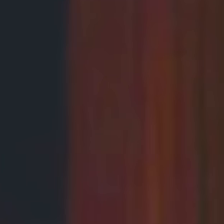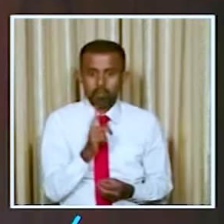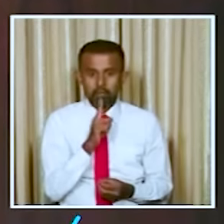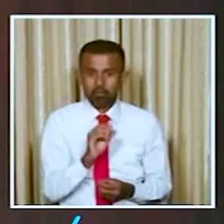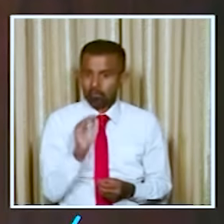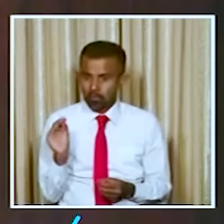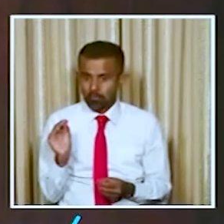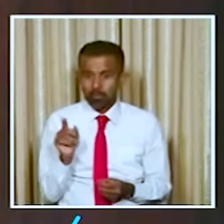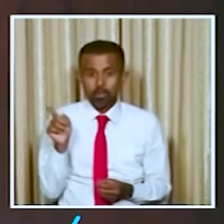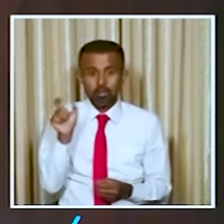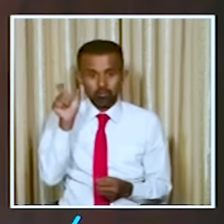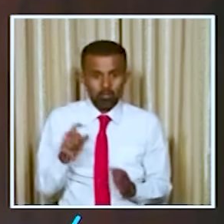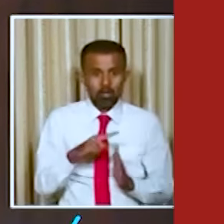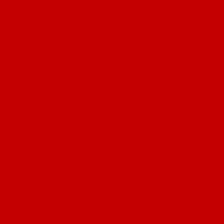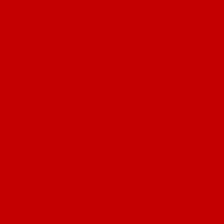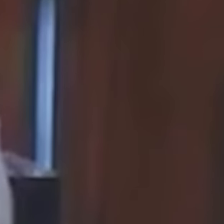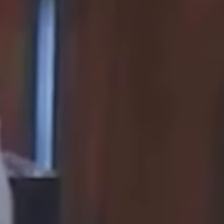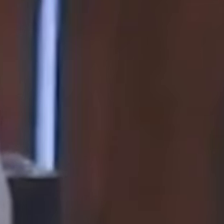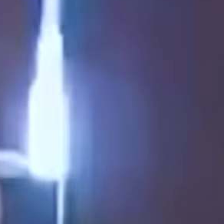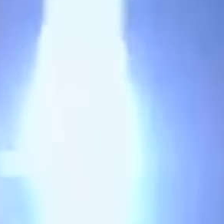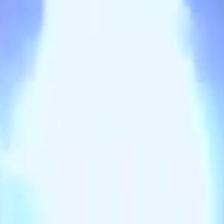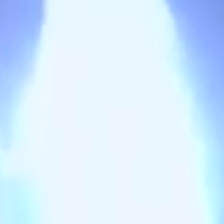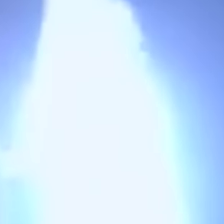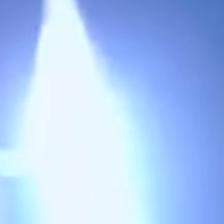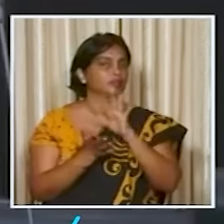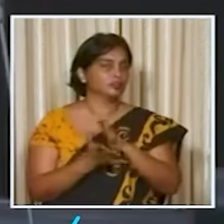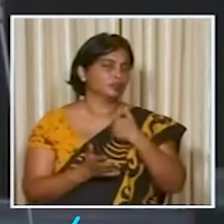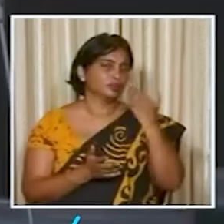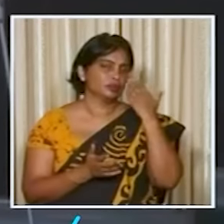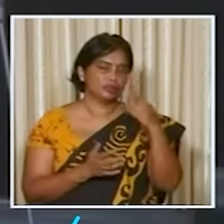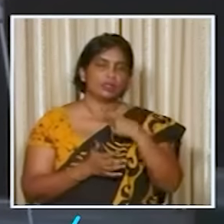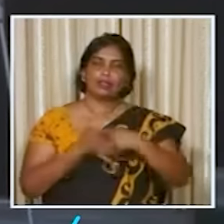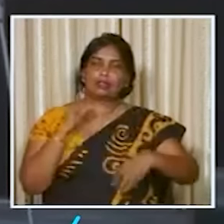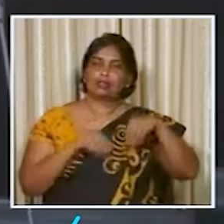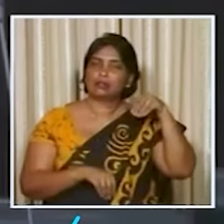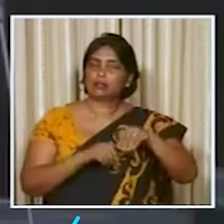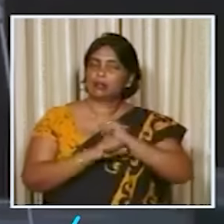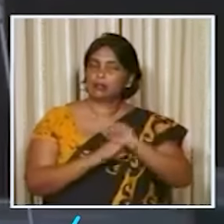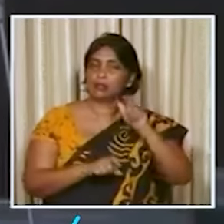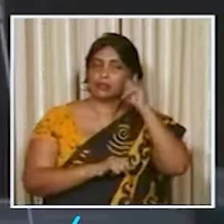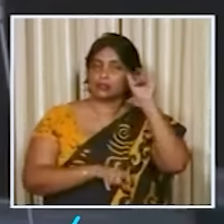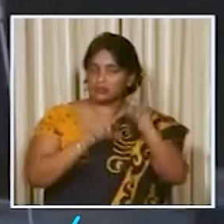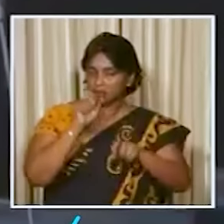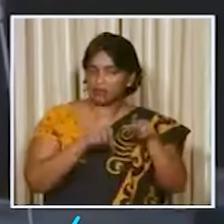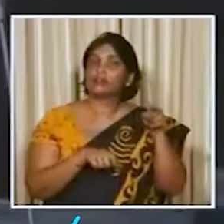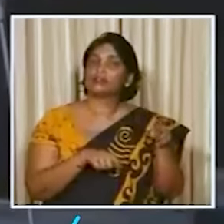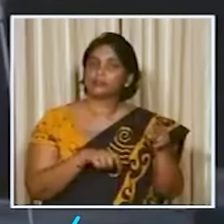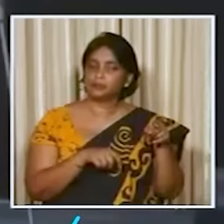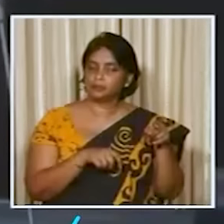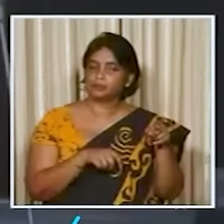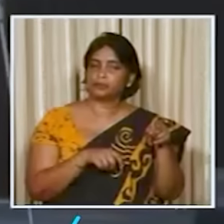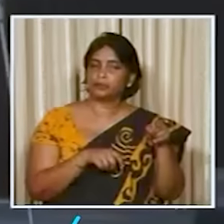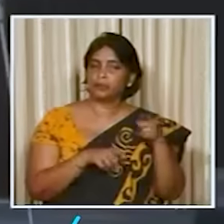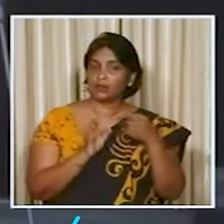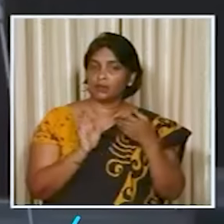ලබා දෙනවා. ඒ අය නම් මේ රට පාලනේ බාරගන්නේ රටර දෙයියන්ගෙම පිටයි. දේශපාලනේ නොකරපු සමහර අය